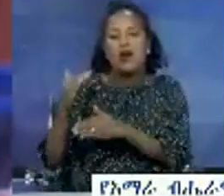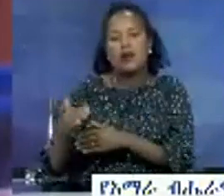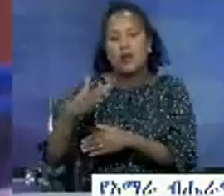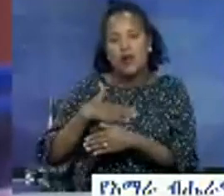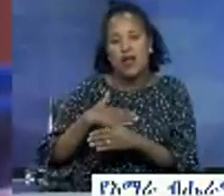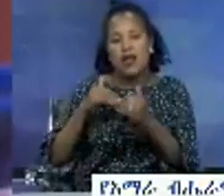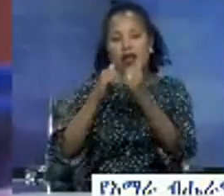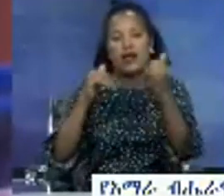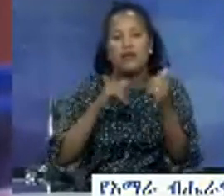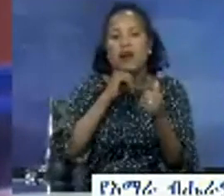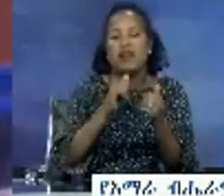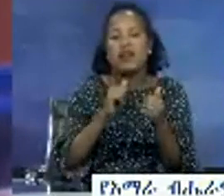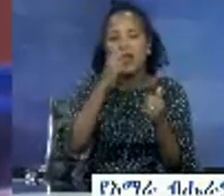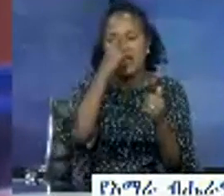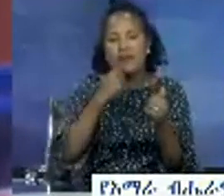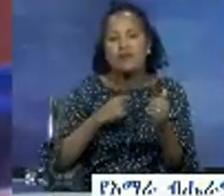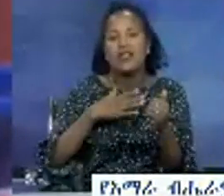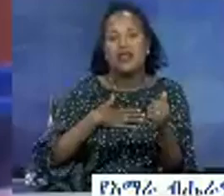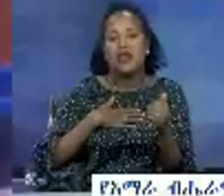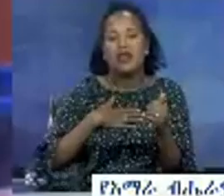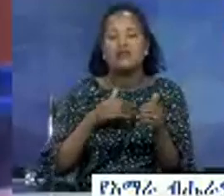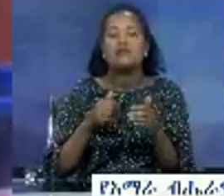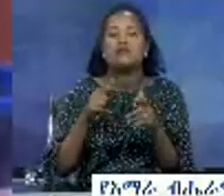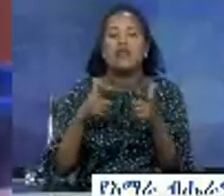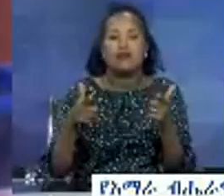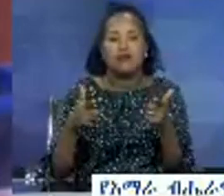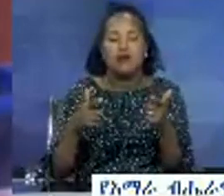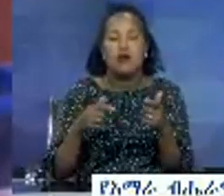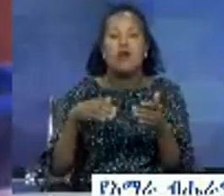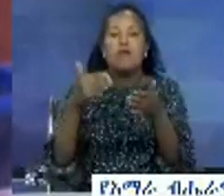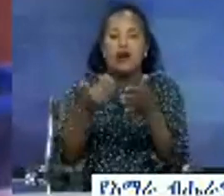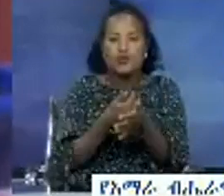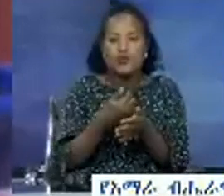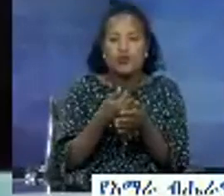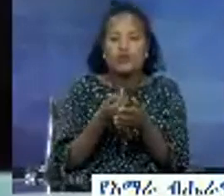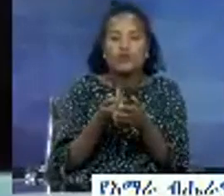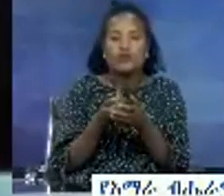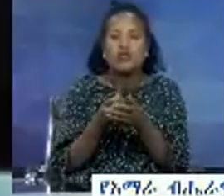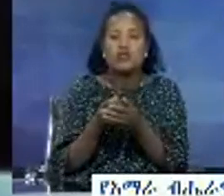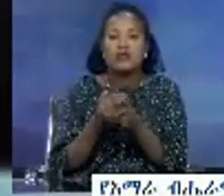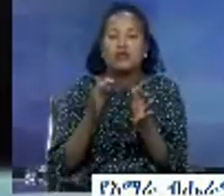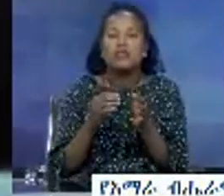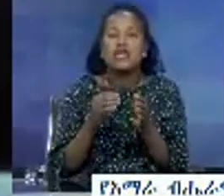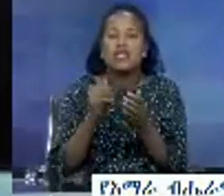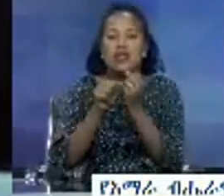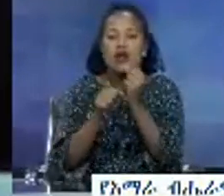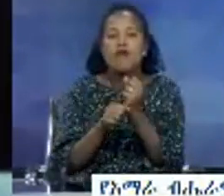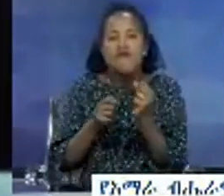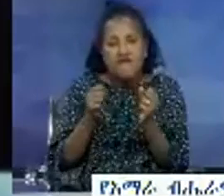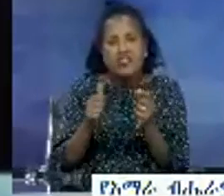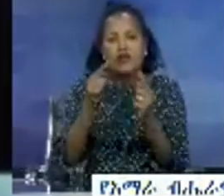እንደማይለይ እምነቴ የጸና ነው። በአዲሱ ስምሪታችን መሰረትም ፈጥነን ወደ ተግባር